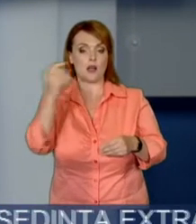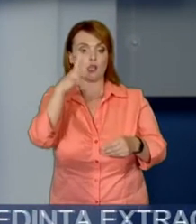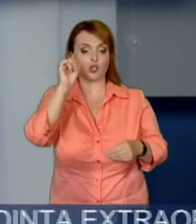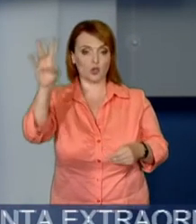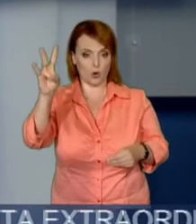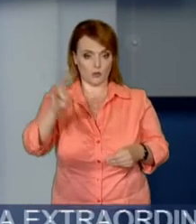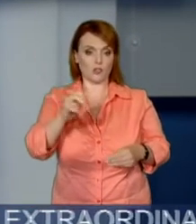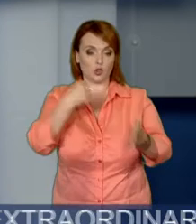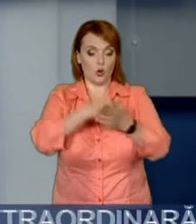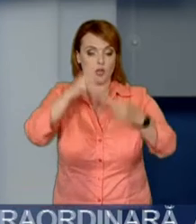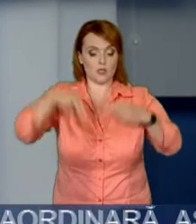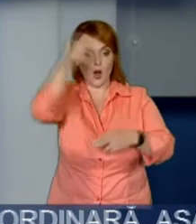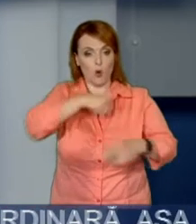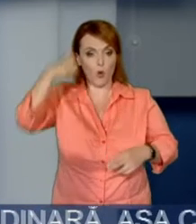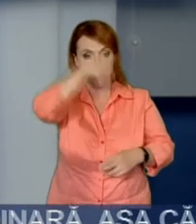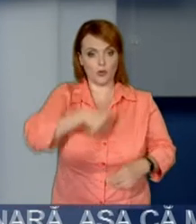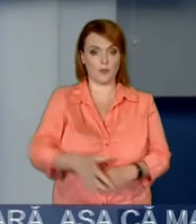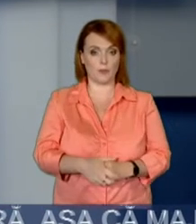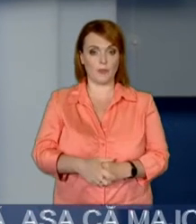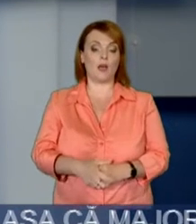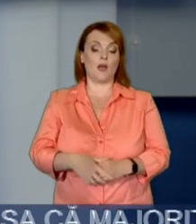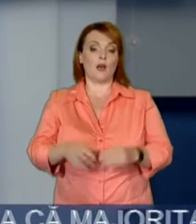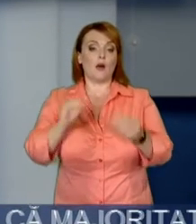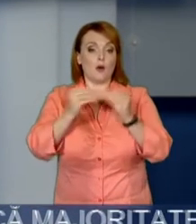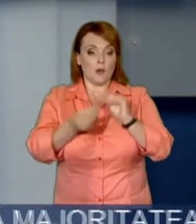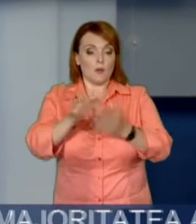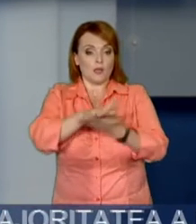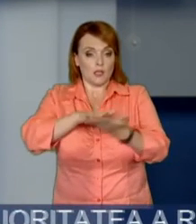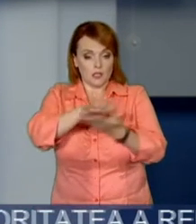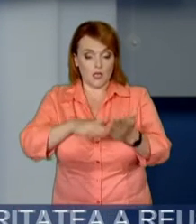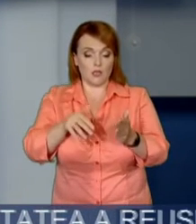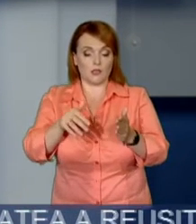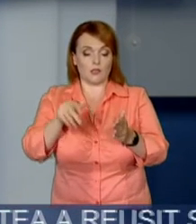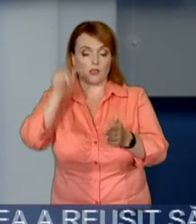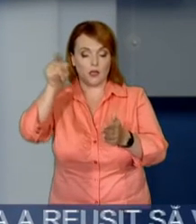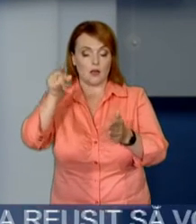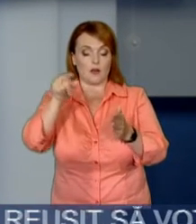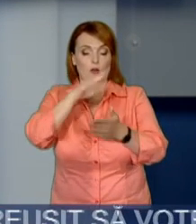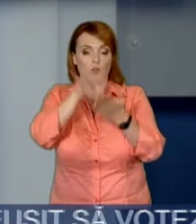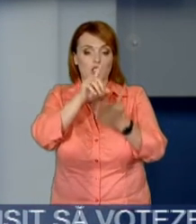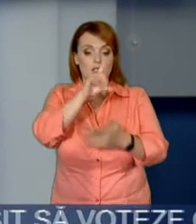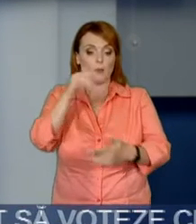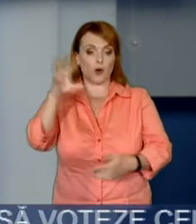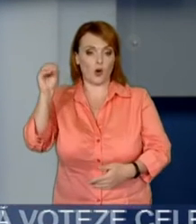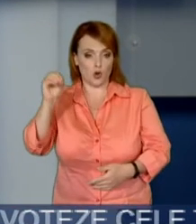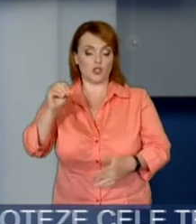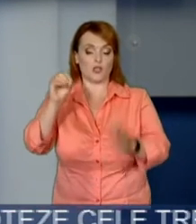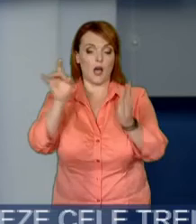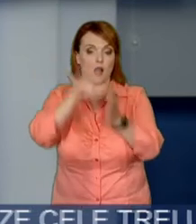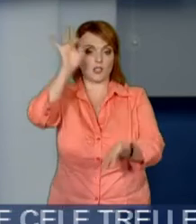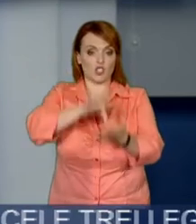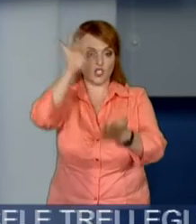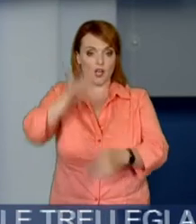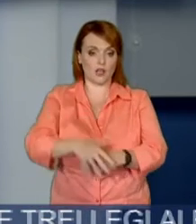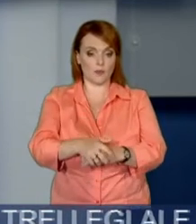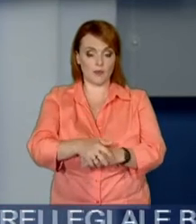Duelurile de artilerie au fost reluate în zona centralei nucleare Zaporojie, iar Rusia este acuzată că ar fi răpit angajații ai atomocentralei.